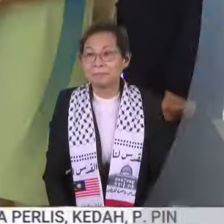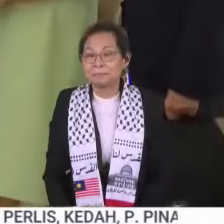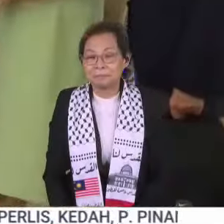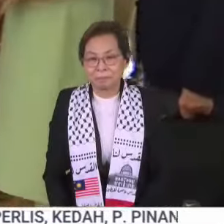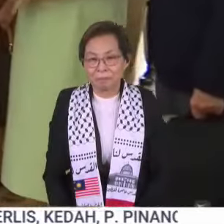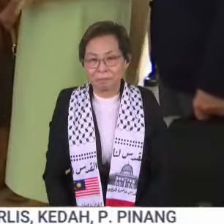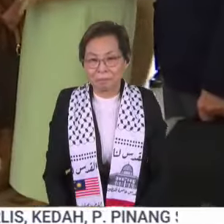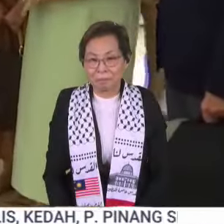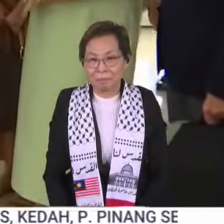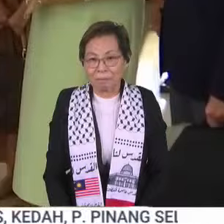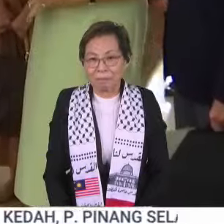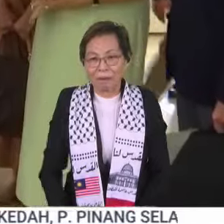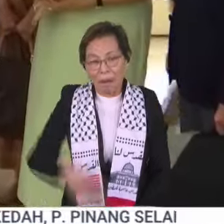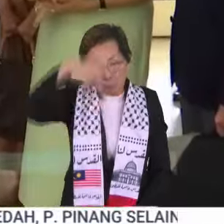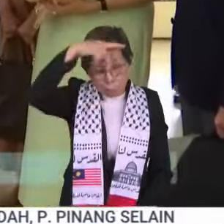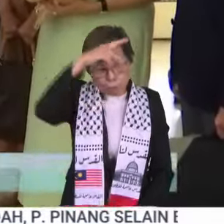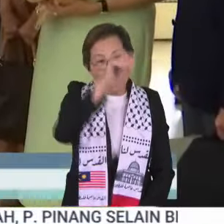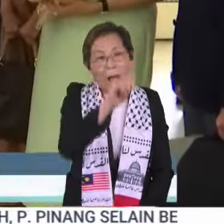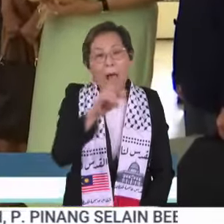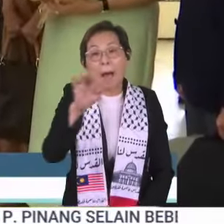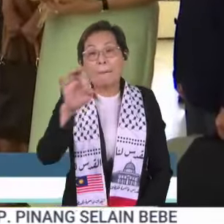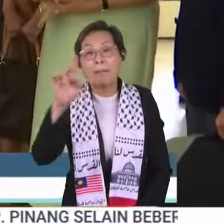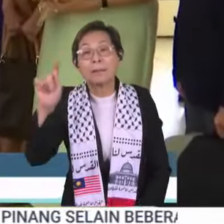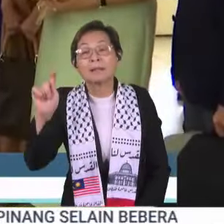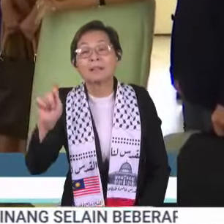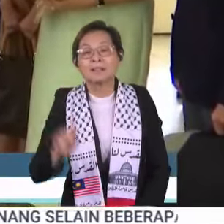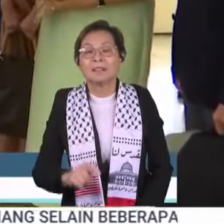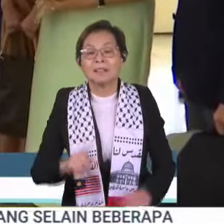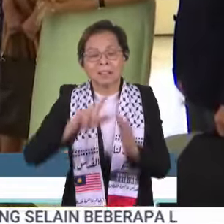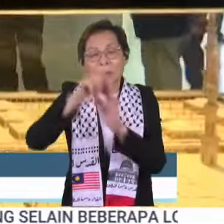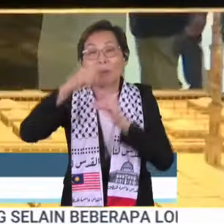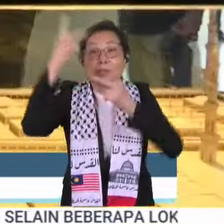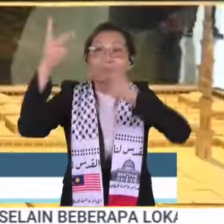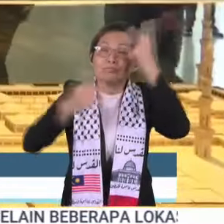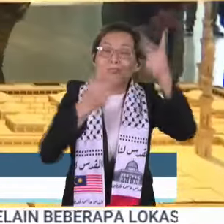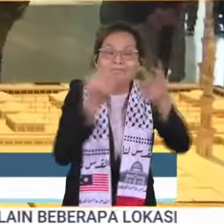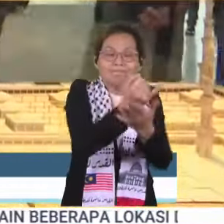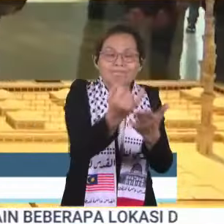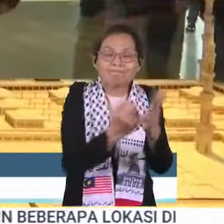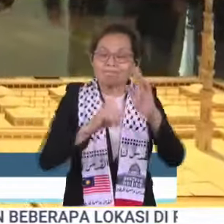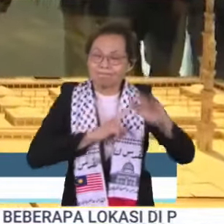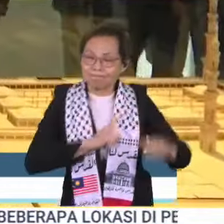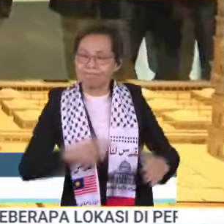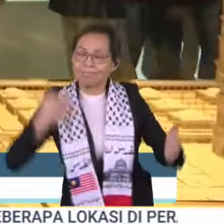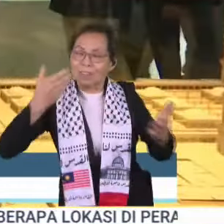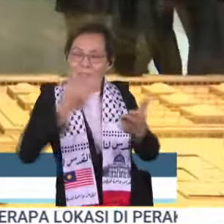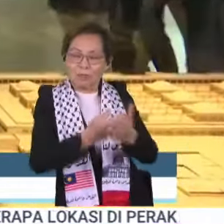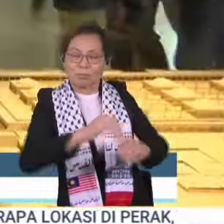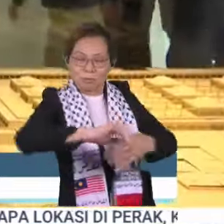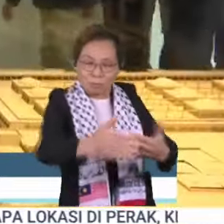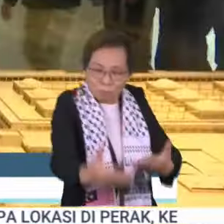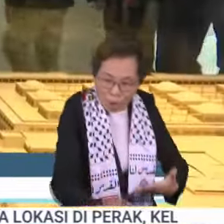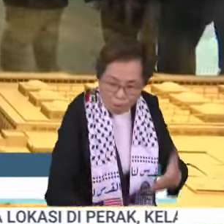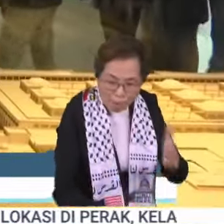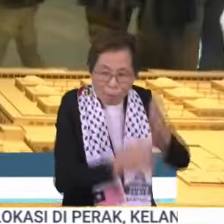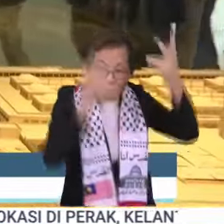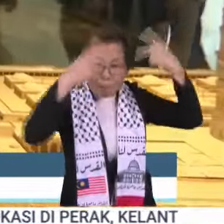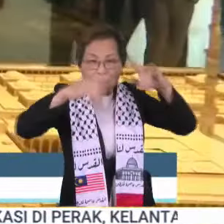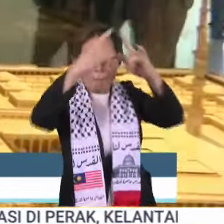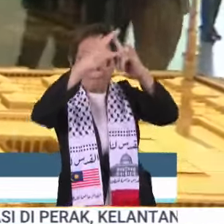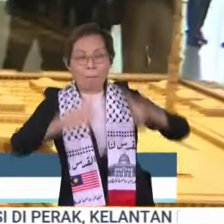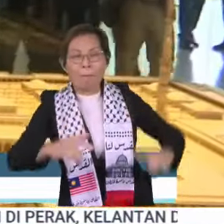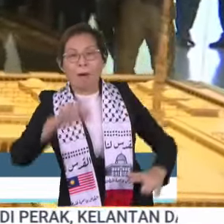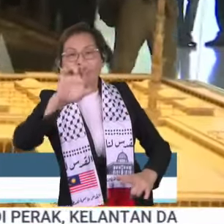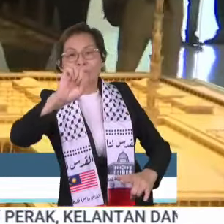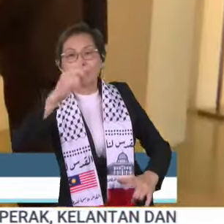ini Putera Albert kedu kemudiannya melawat muzium kesenian Islam ketibaan beliau disambut penolong pengarah muzium